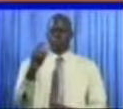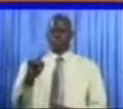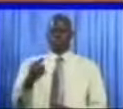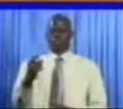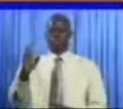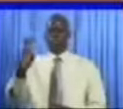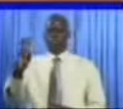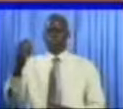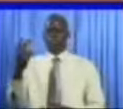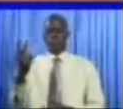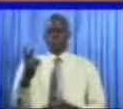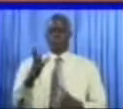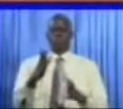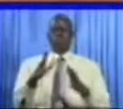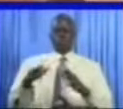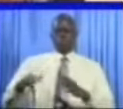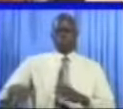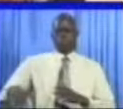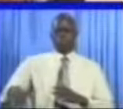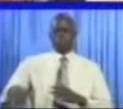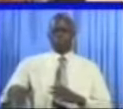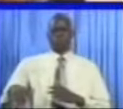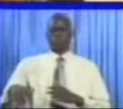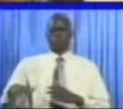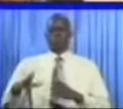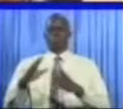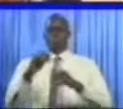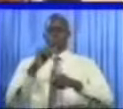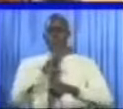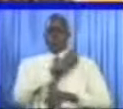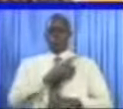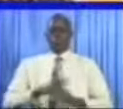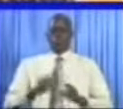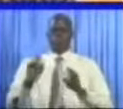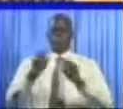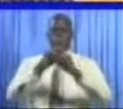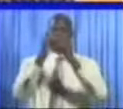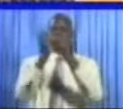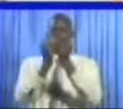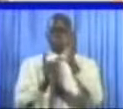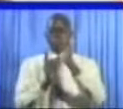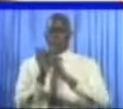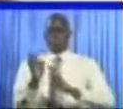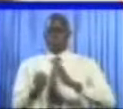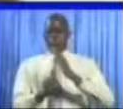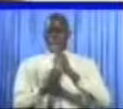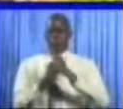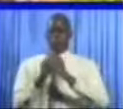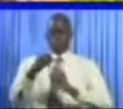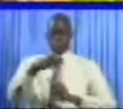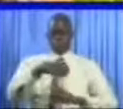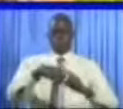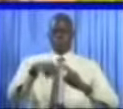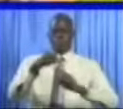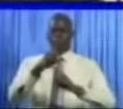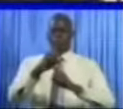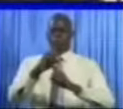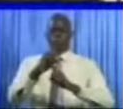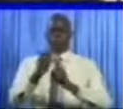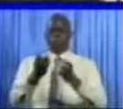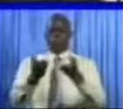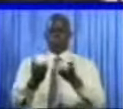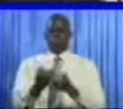81,62% accusent un certain retard. Les députés de la Commission du développement économique et de l'environnement (CODE)